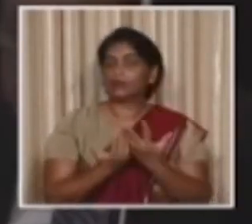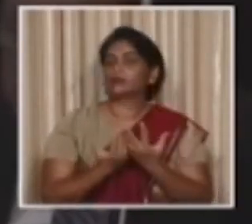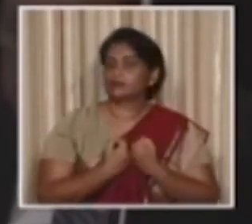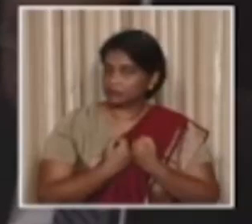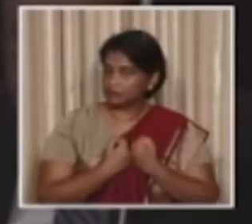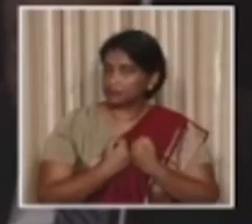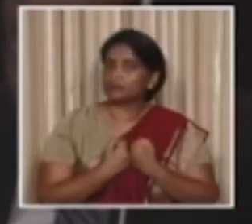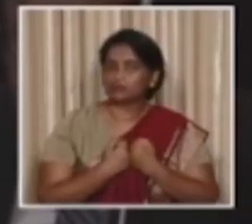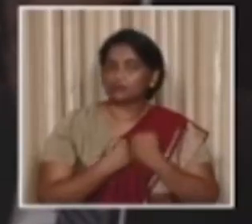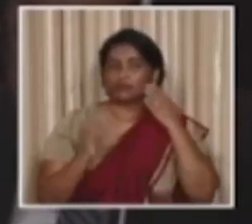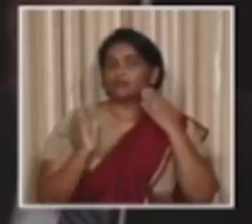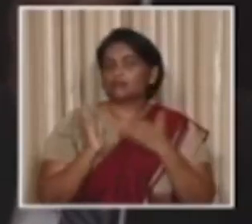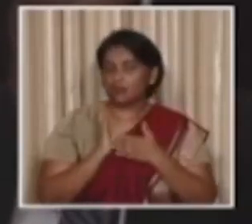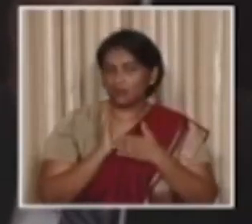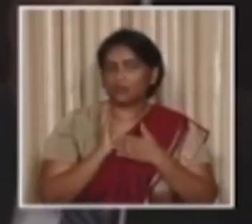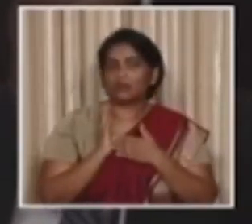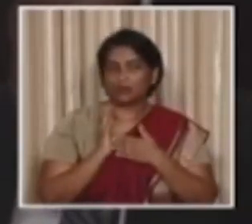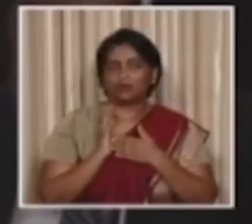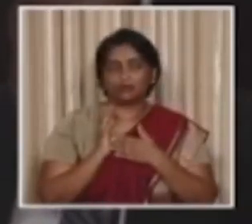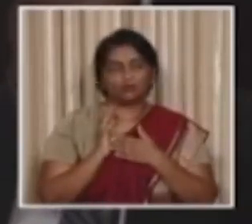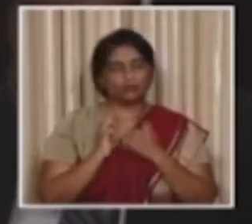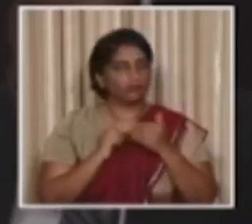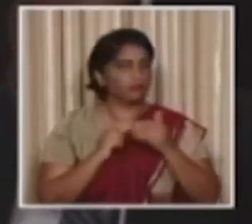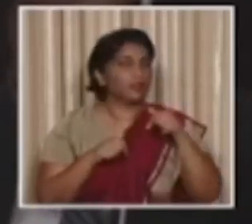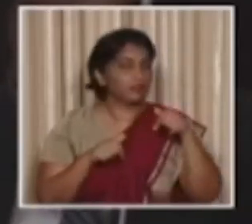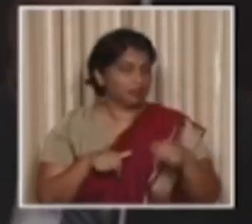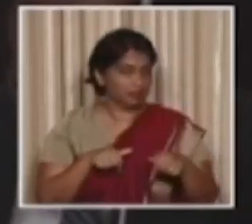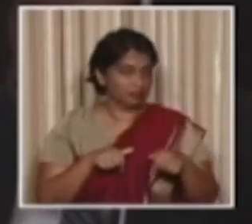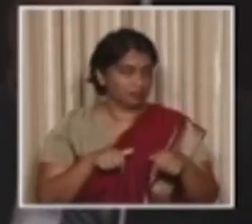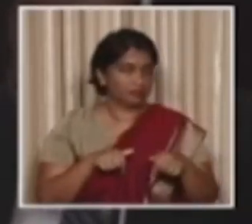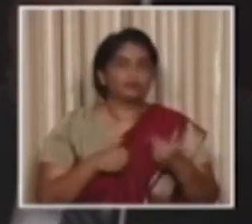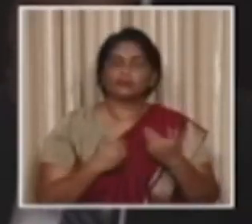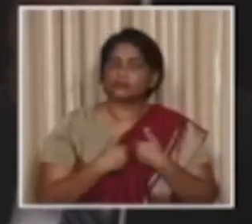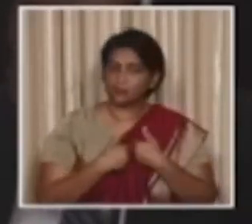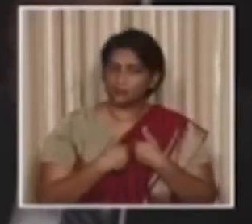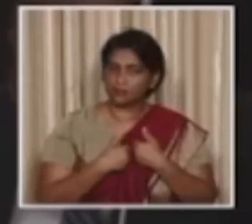සඳහා වූ කාරණාව මතුවී දැනටමත් අපි